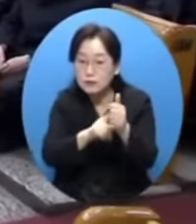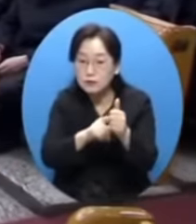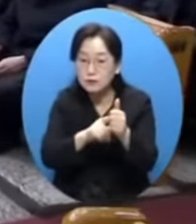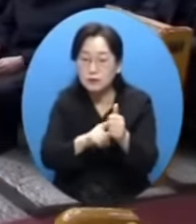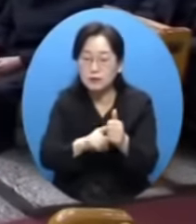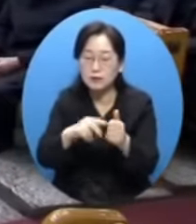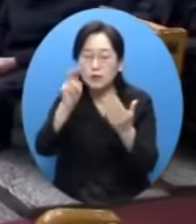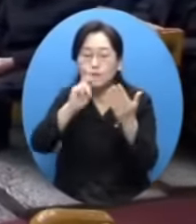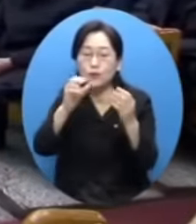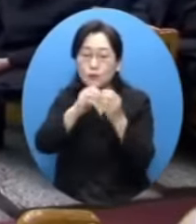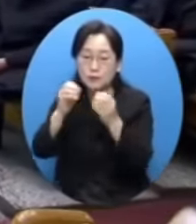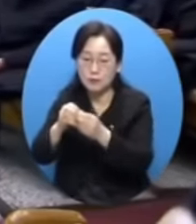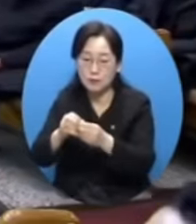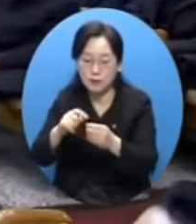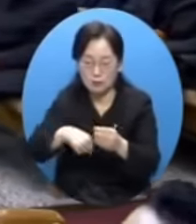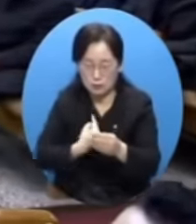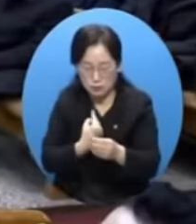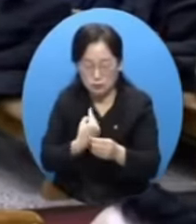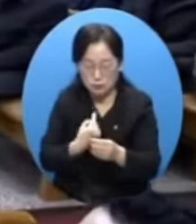어메이징